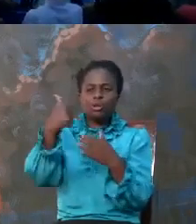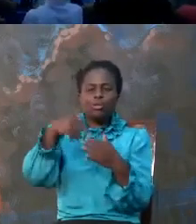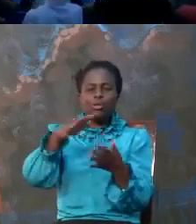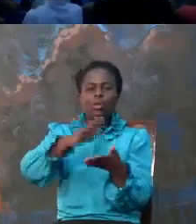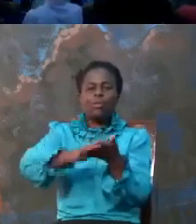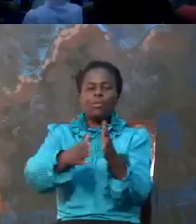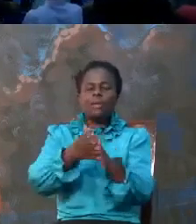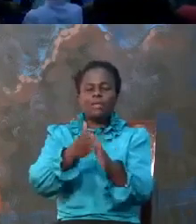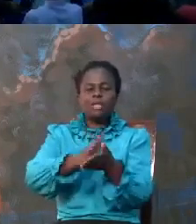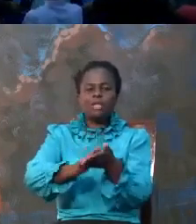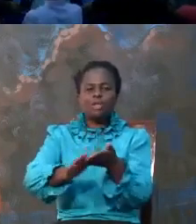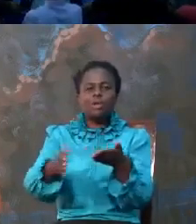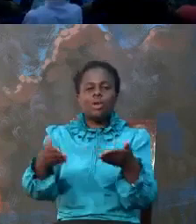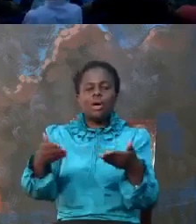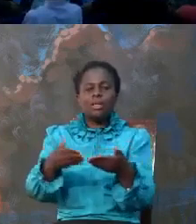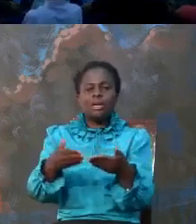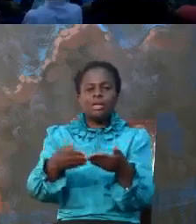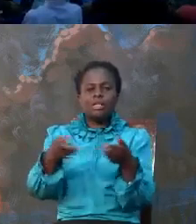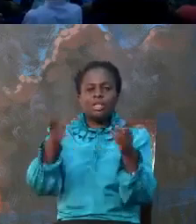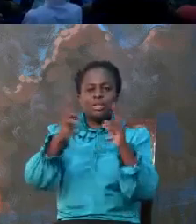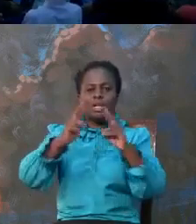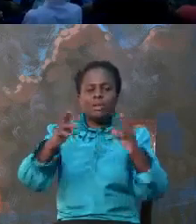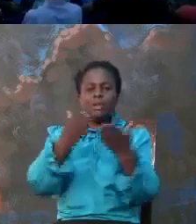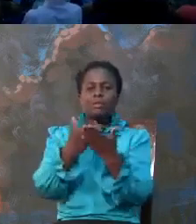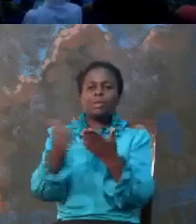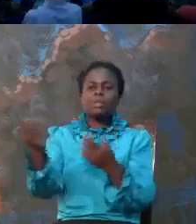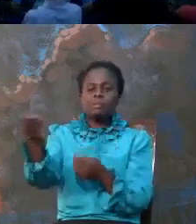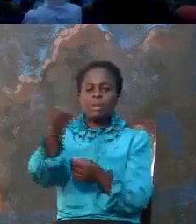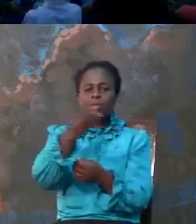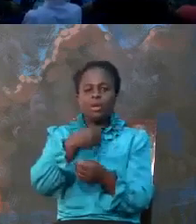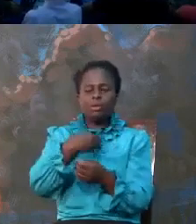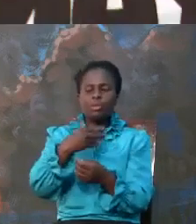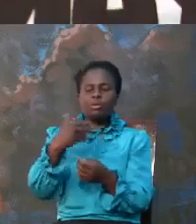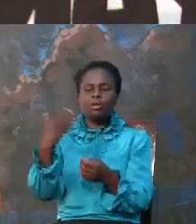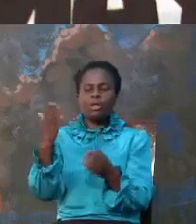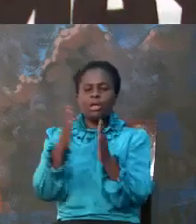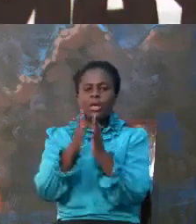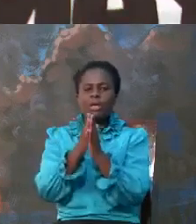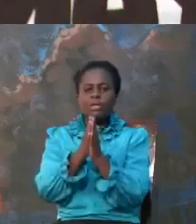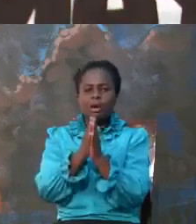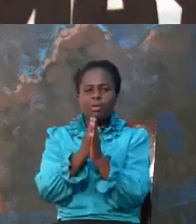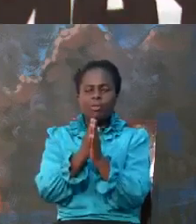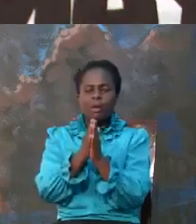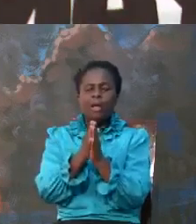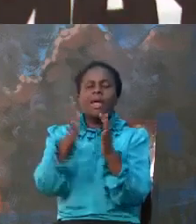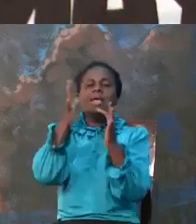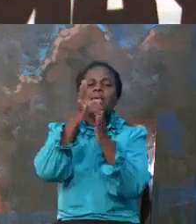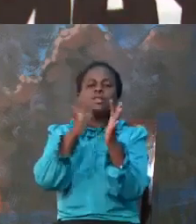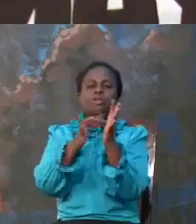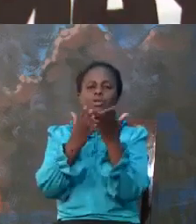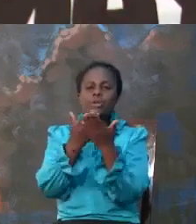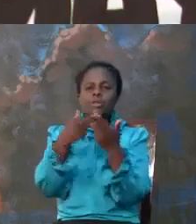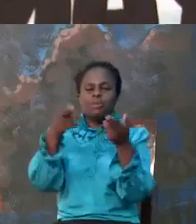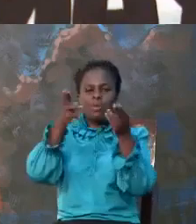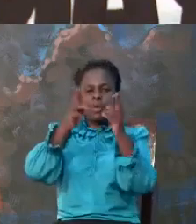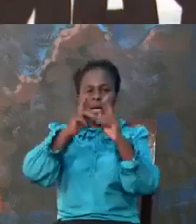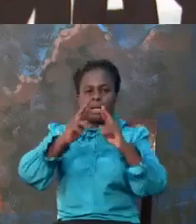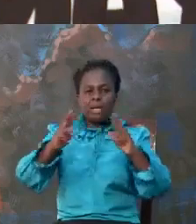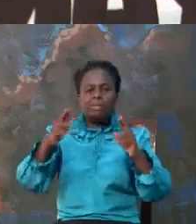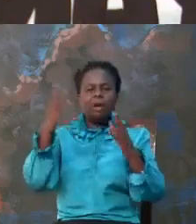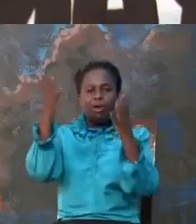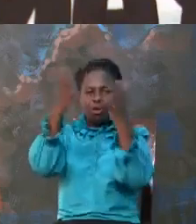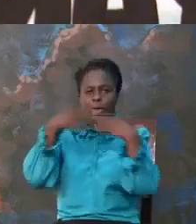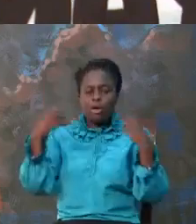upatanisho, kiti cha rehema kwa ajili yetu, na mwingine atazungumza Yesu kwa sababu ya rehema akatuponya jioni ya leo.